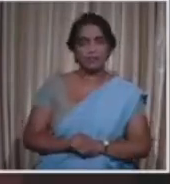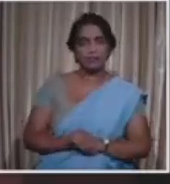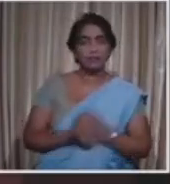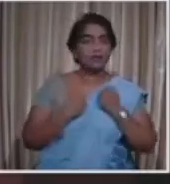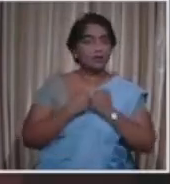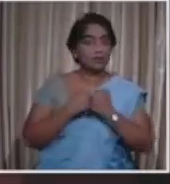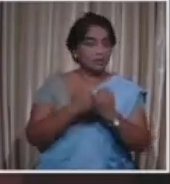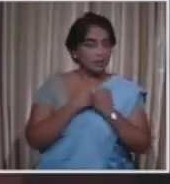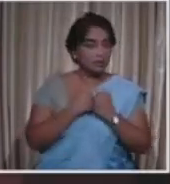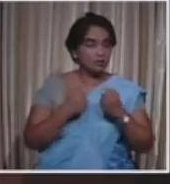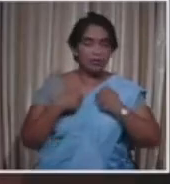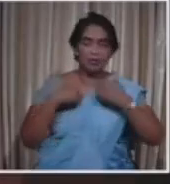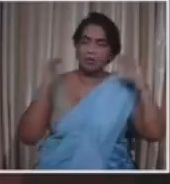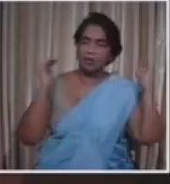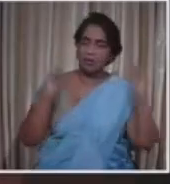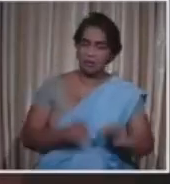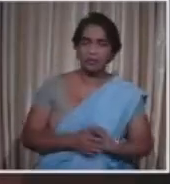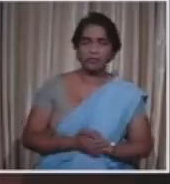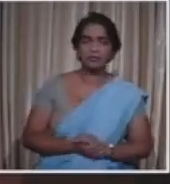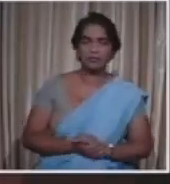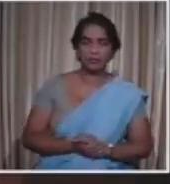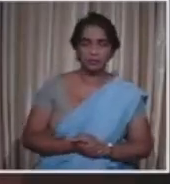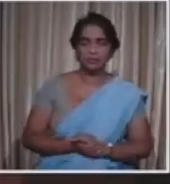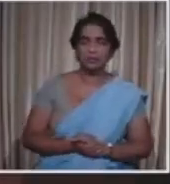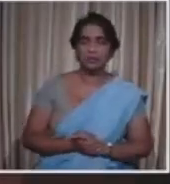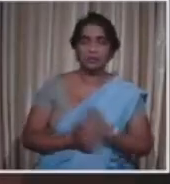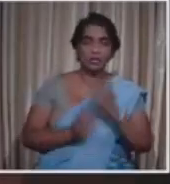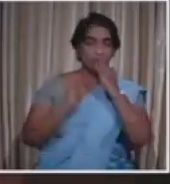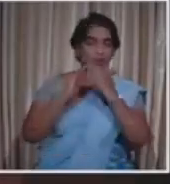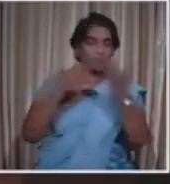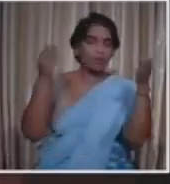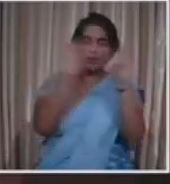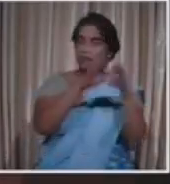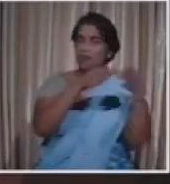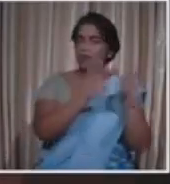ප්‍රවාහන ශේෂ්ත්‍රය අඩපණයි පාසල් ටික වහලා